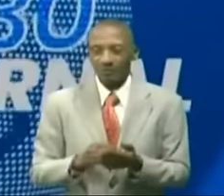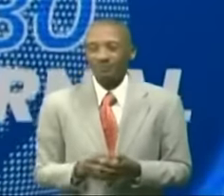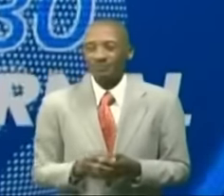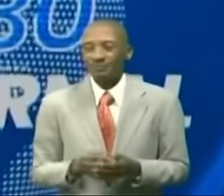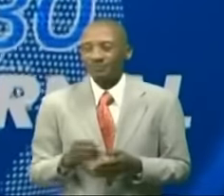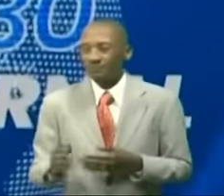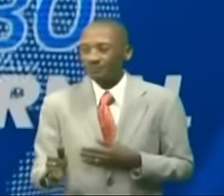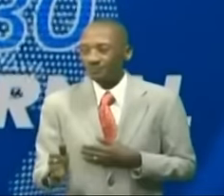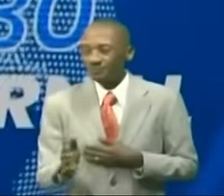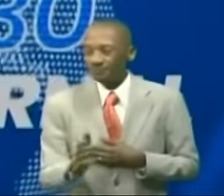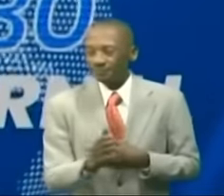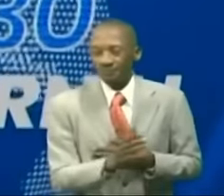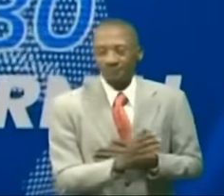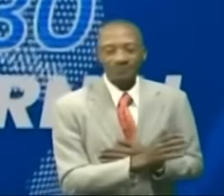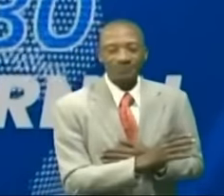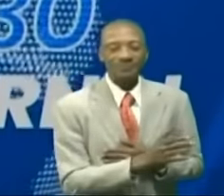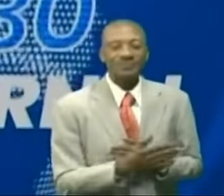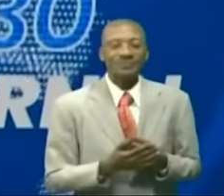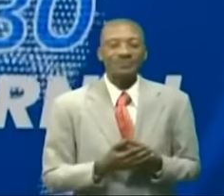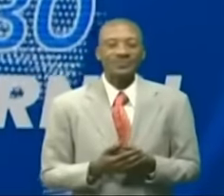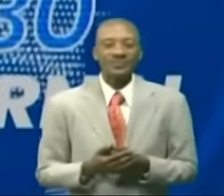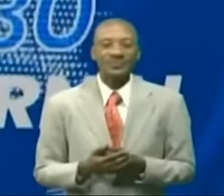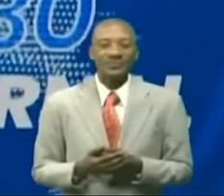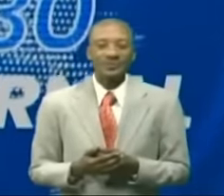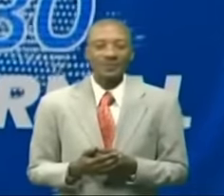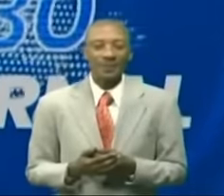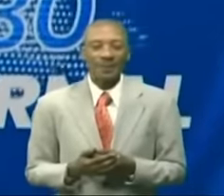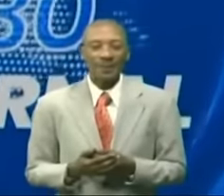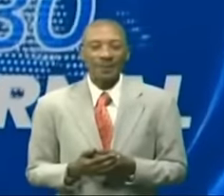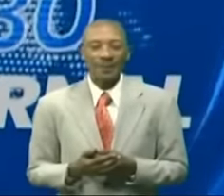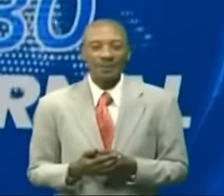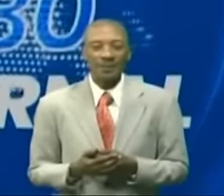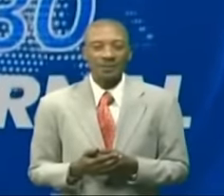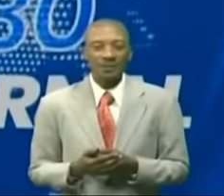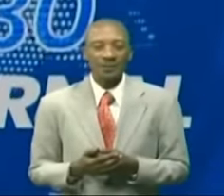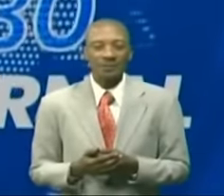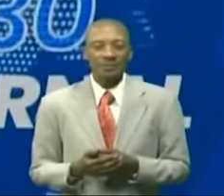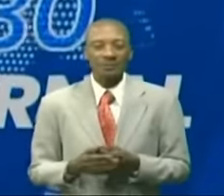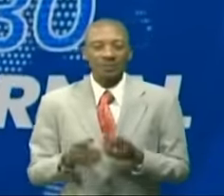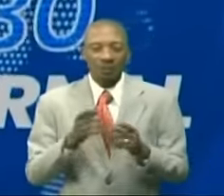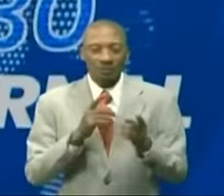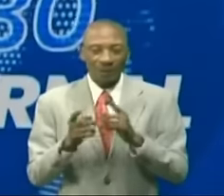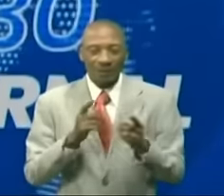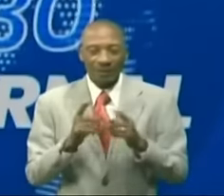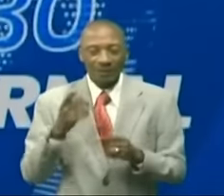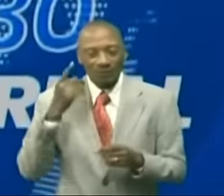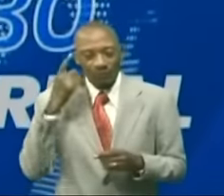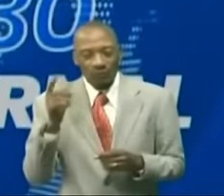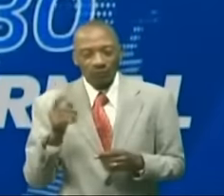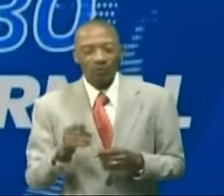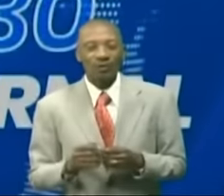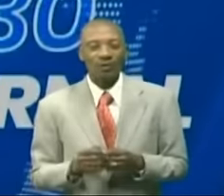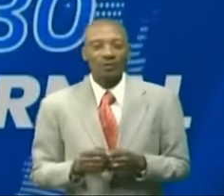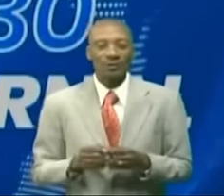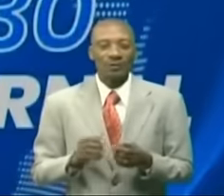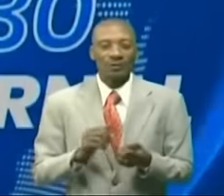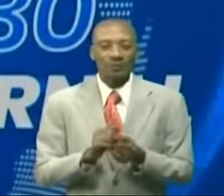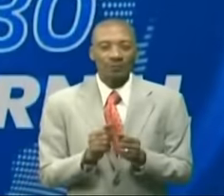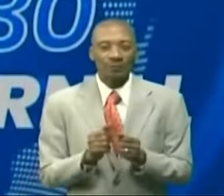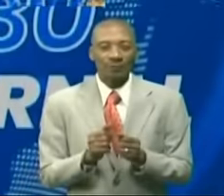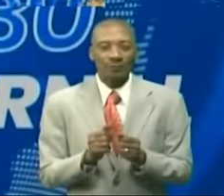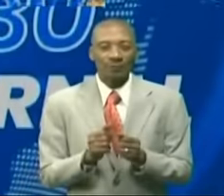Autre grand titre de ce vendredi, pour protéger le pouvoir d'achat de la population et la maîtrise de l'inflation monétaire